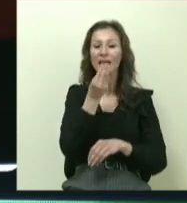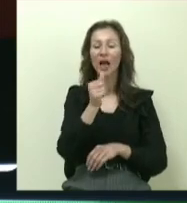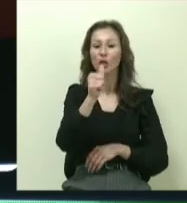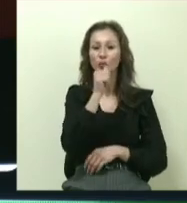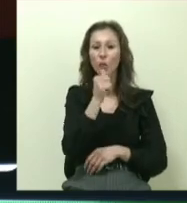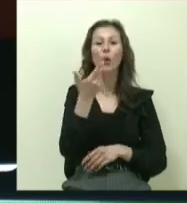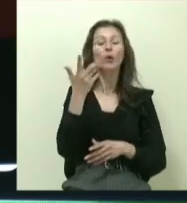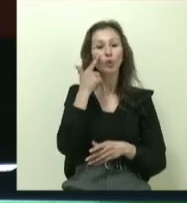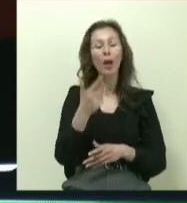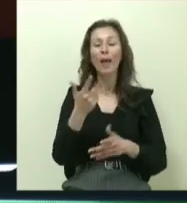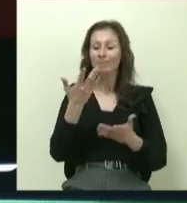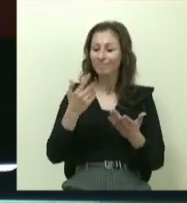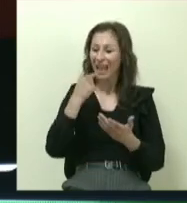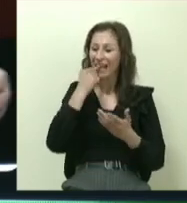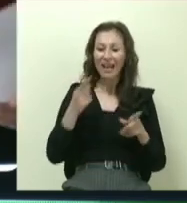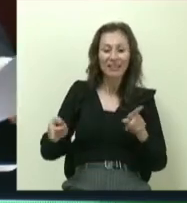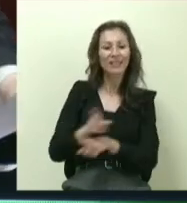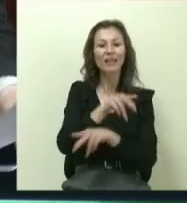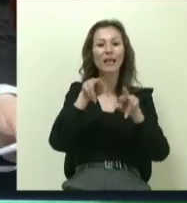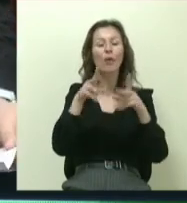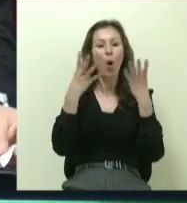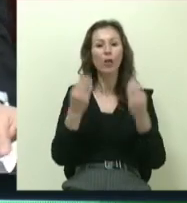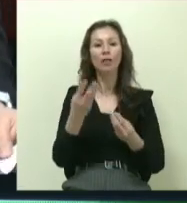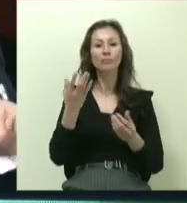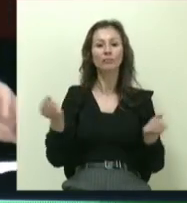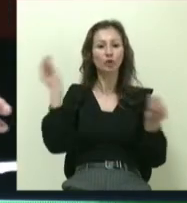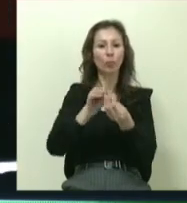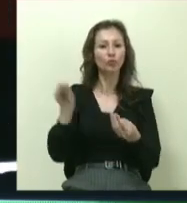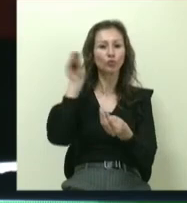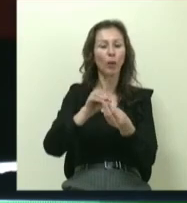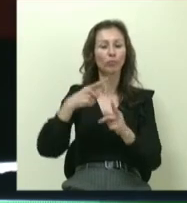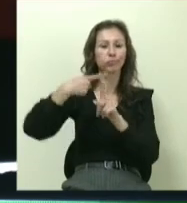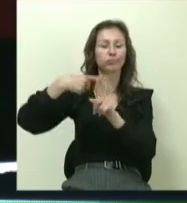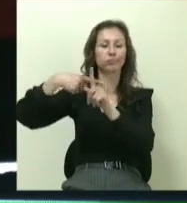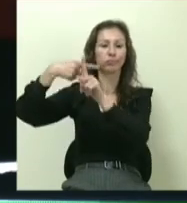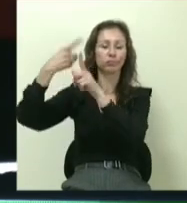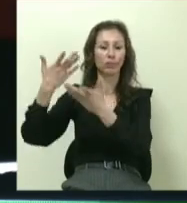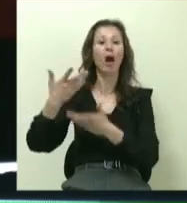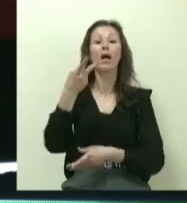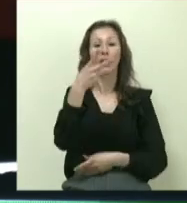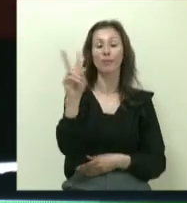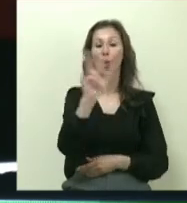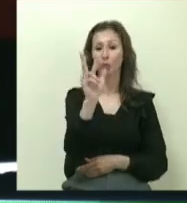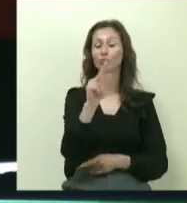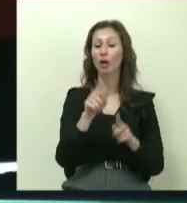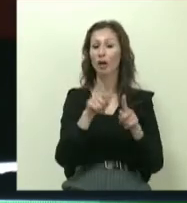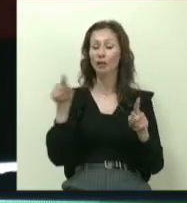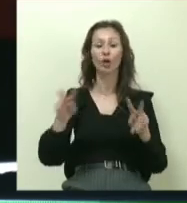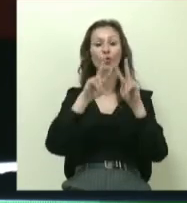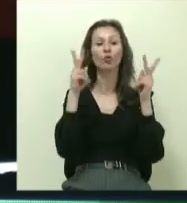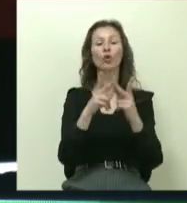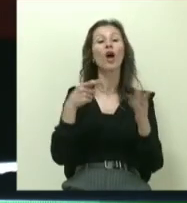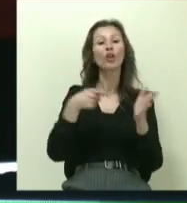kritik metal ve mineralleri olan talep her geçen gün artıyor Ayrıca 2030'a kadar Dünya